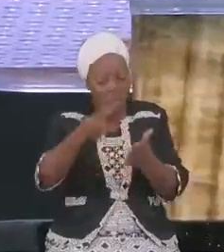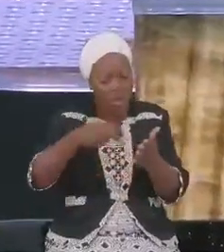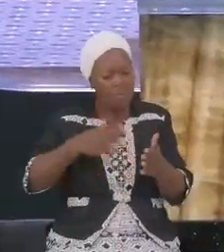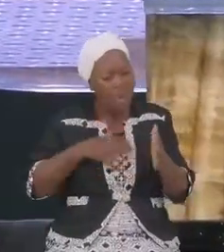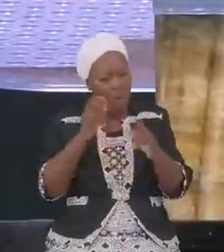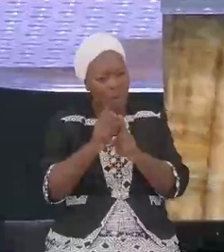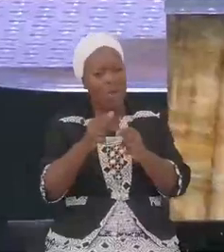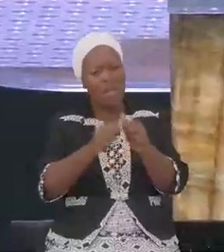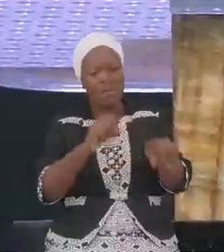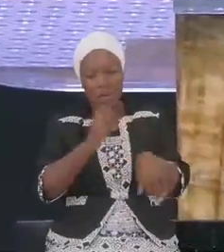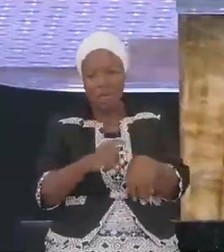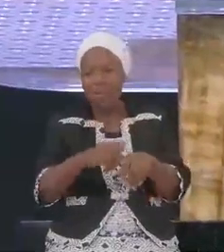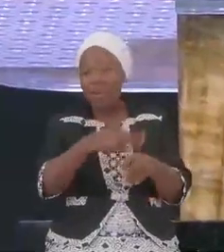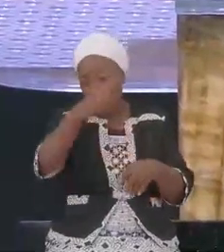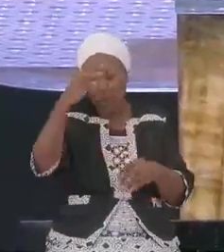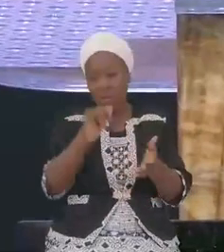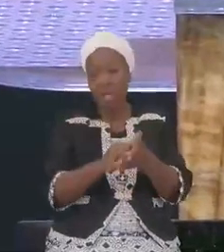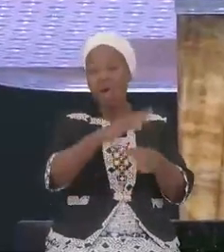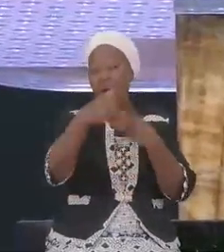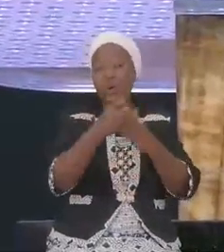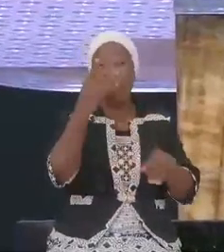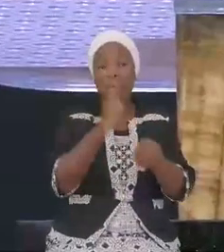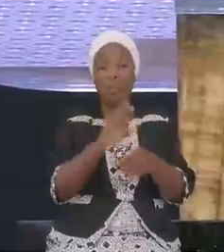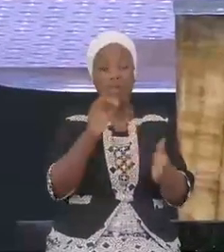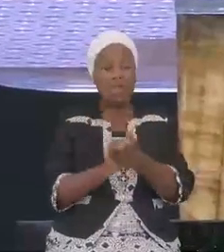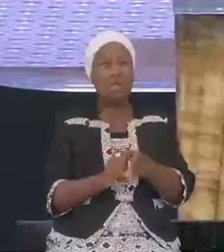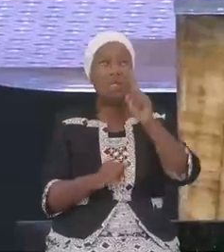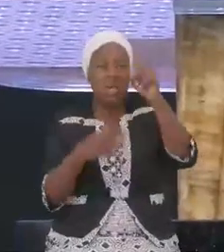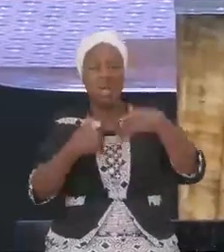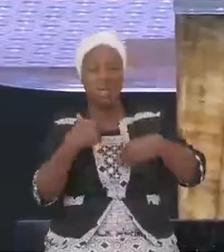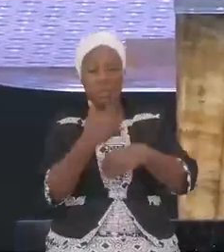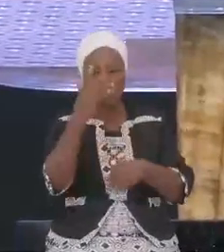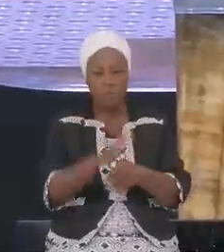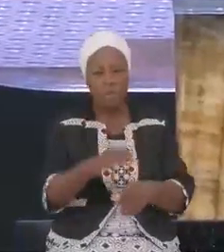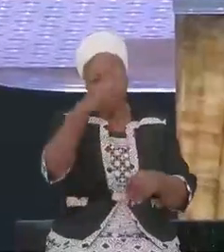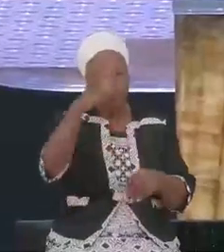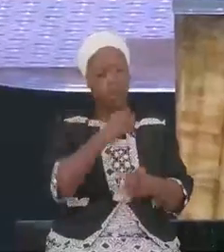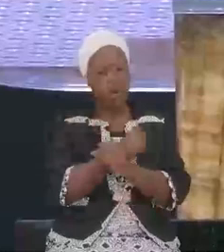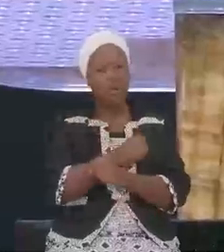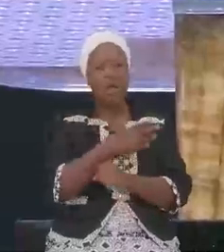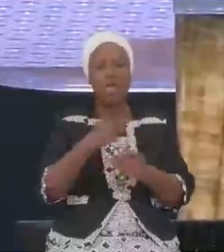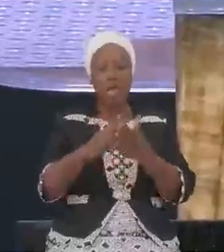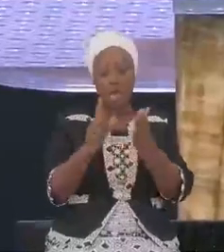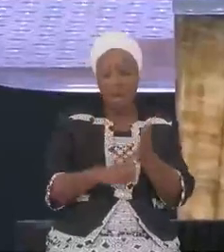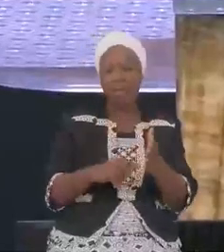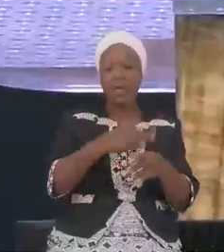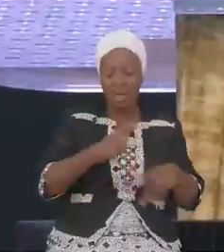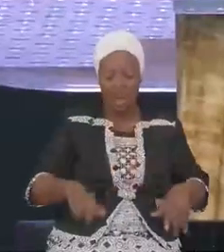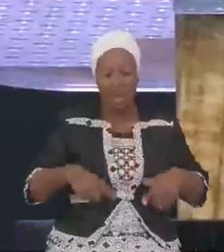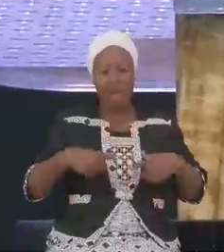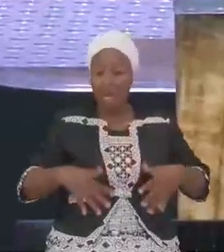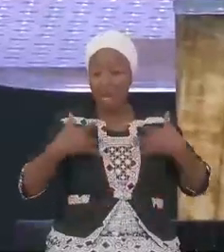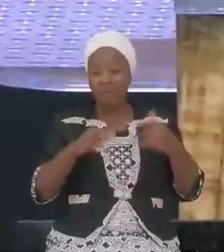à cause de cela, toutes les promesses qu'il a faites à cause de l'amour,